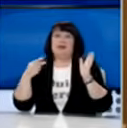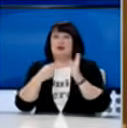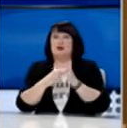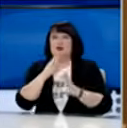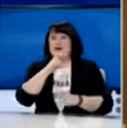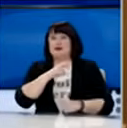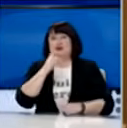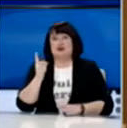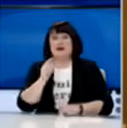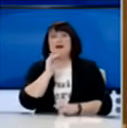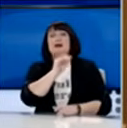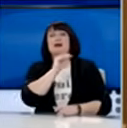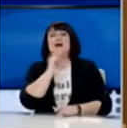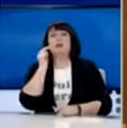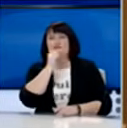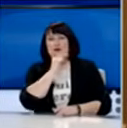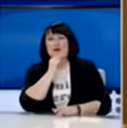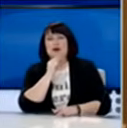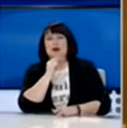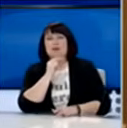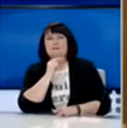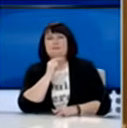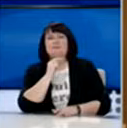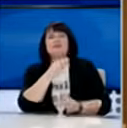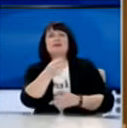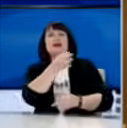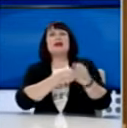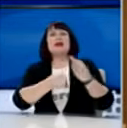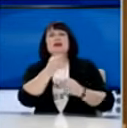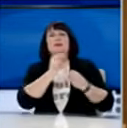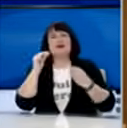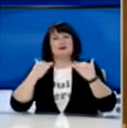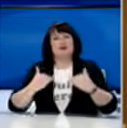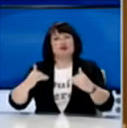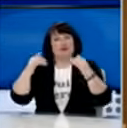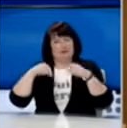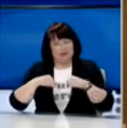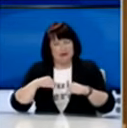2021, κύριε Μητσοτάκη, στην ομιλία σας στη Βουλή